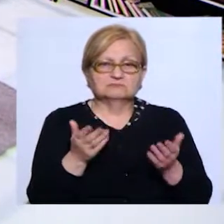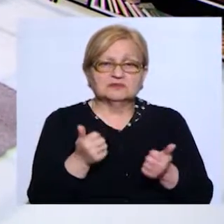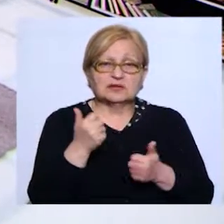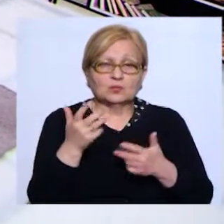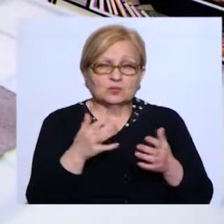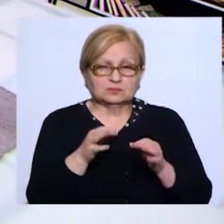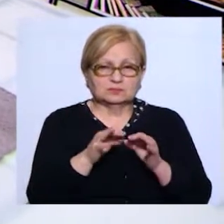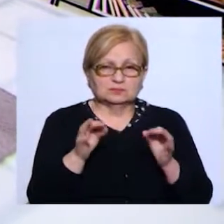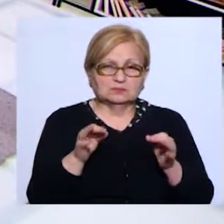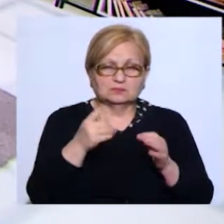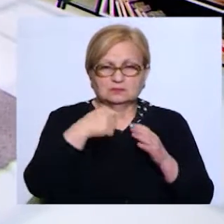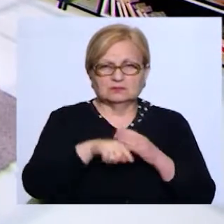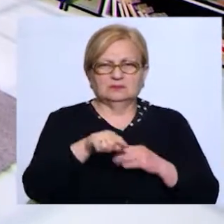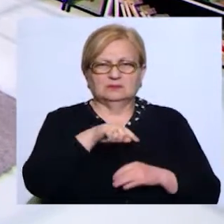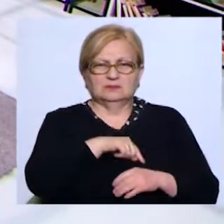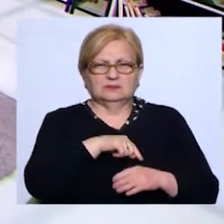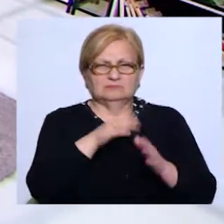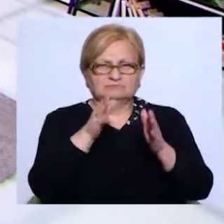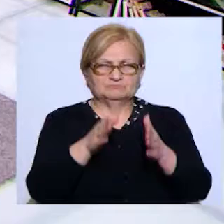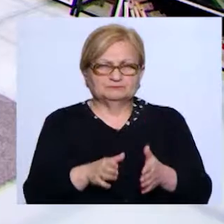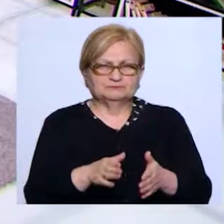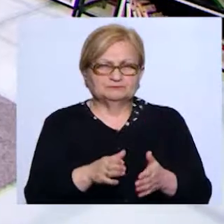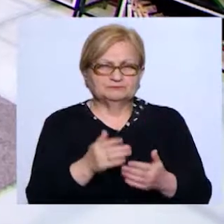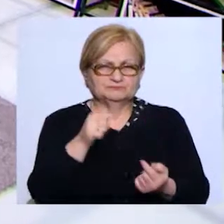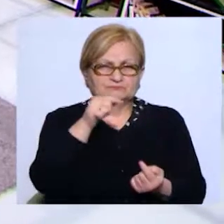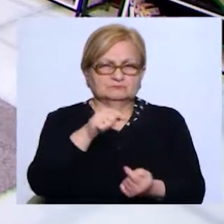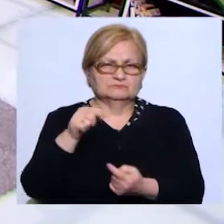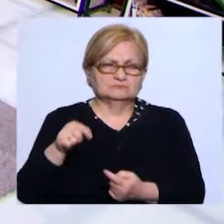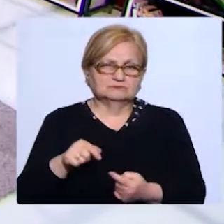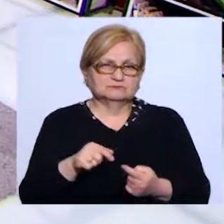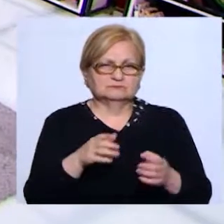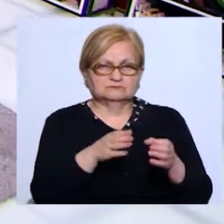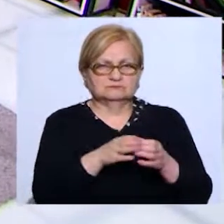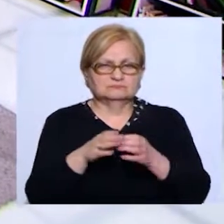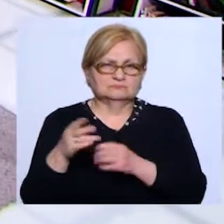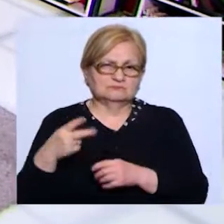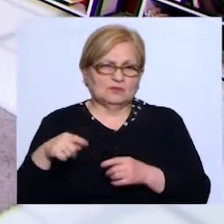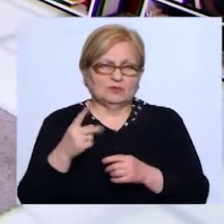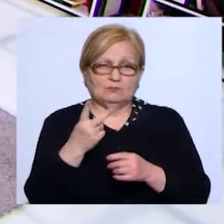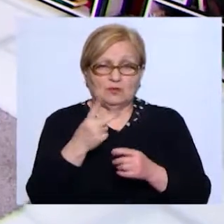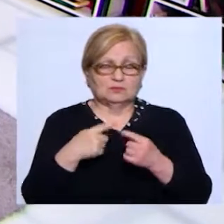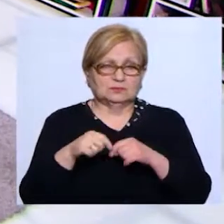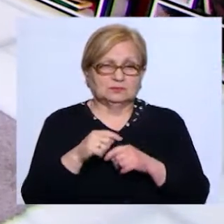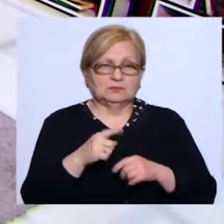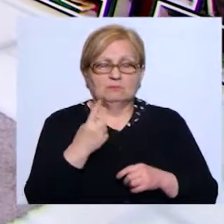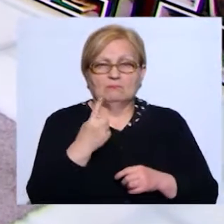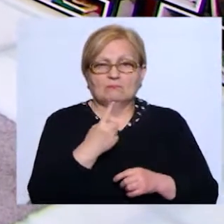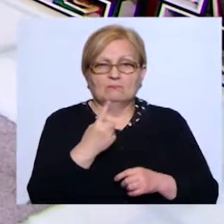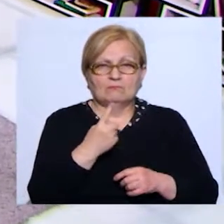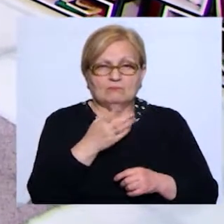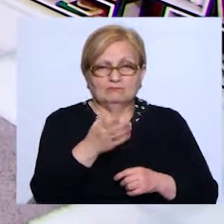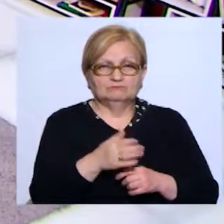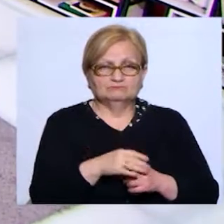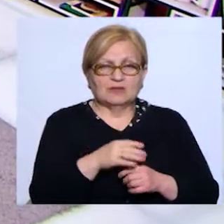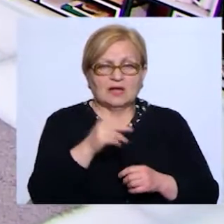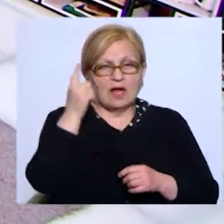რაოდენობრივი მონაცემების ქვეშ შედის და თვისობრივი კატეგორიების მიხედვით და ხარისხების მიხედვით დააჯგუფება მეორის, ხო? ეხლა მაგალითად განვიხილოთ